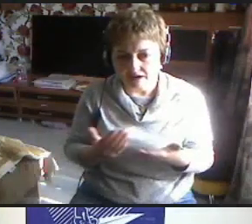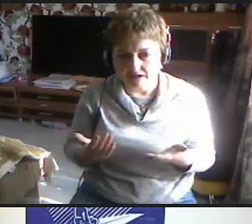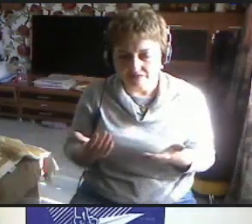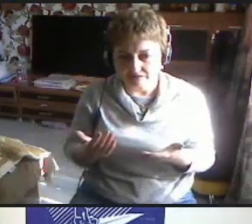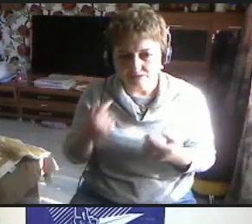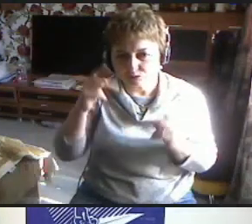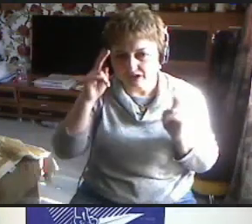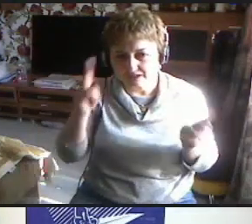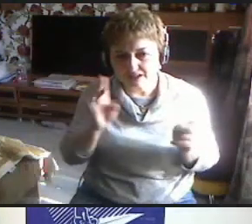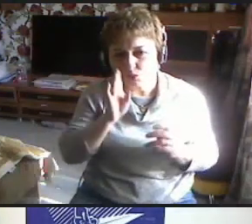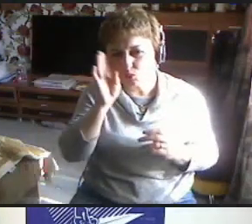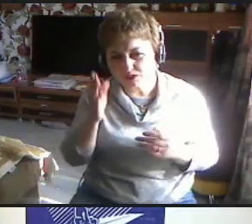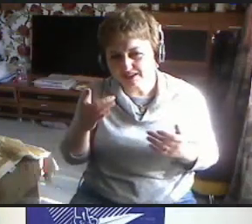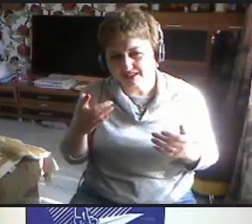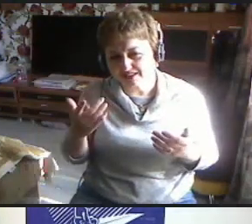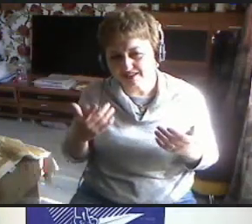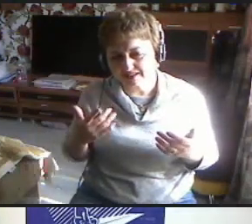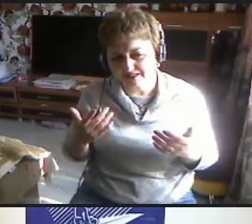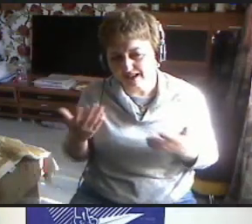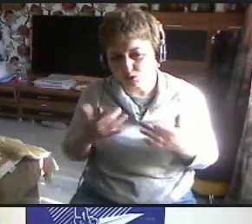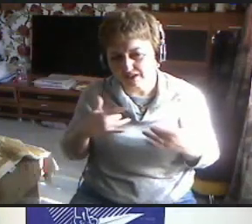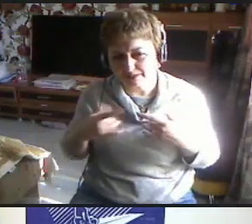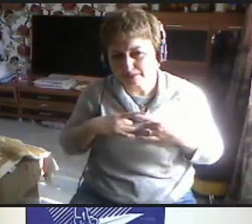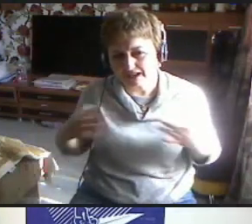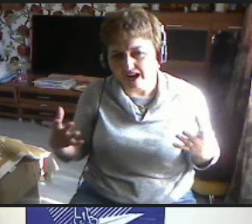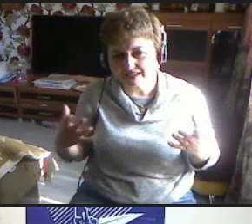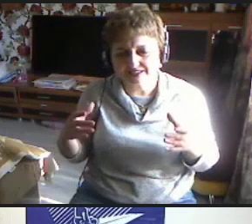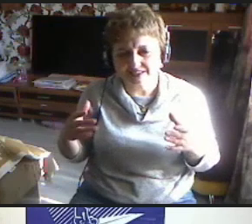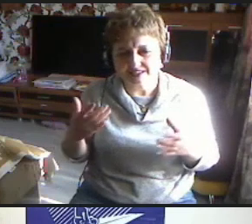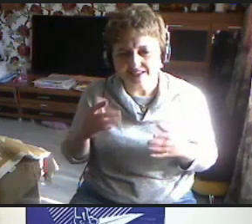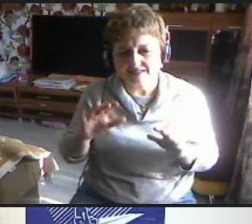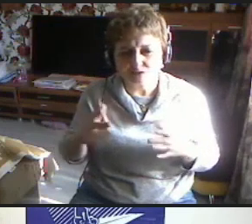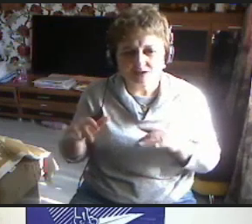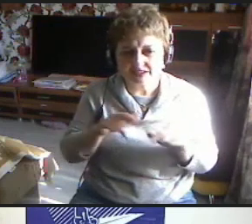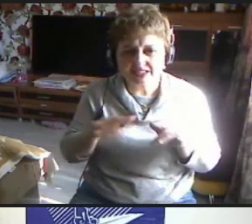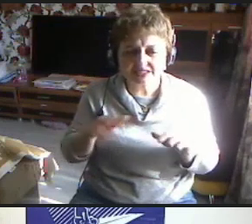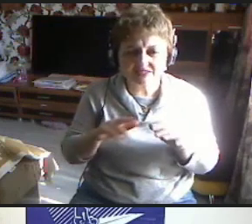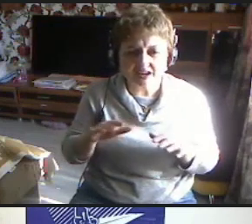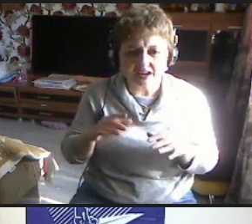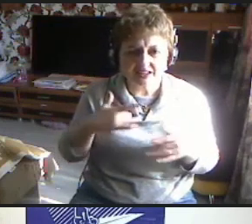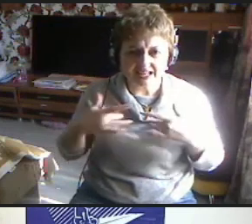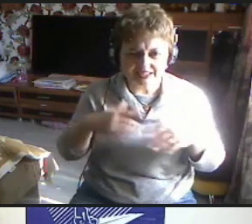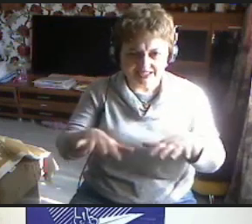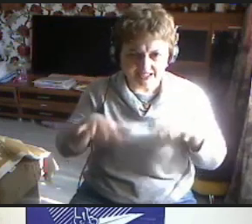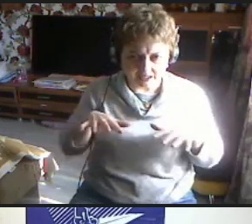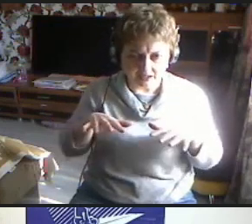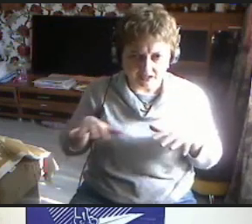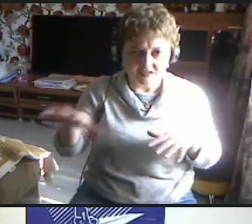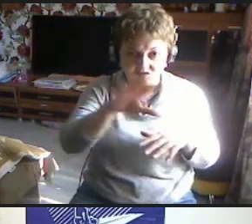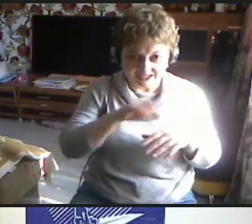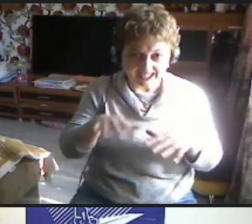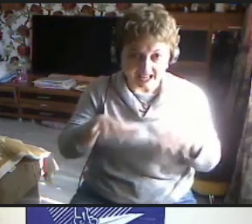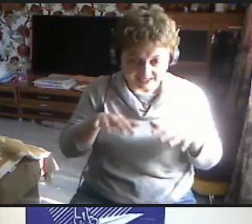утренника там, какой-то праздника, и действие происходит на сцене. Вот все на сцене, а ребенок, например,